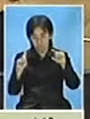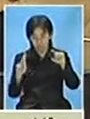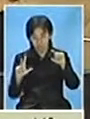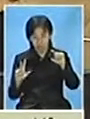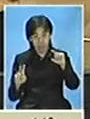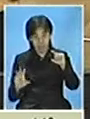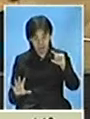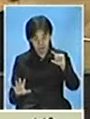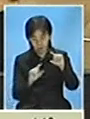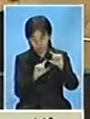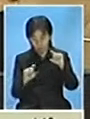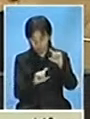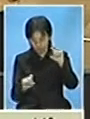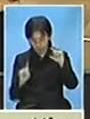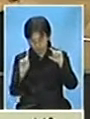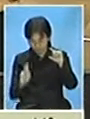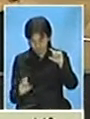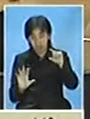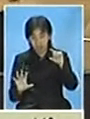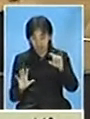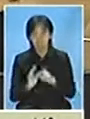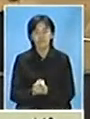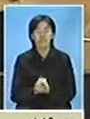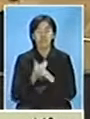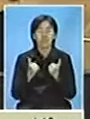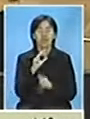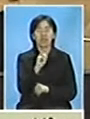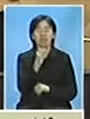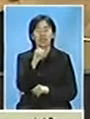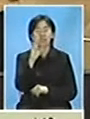แก้ไขเพิ่มเติมความเฉพาะในมาตรา17วรรค1